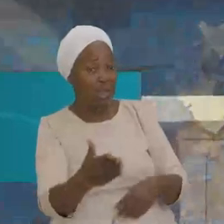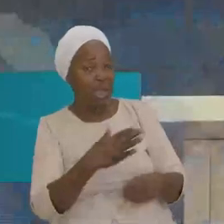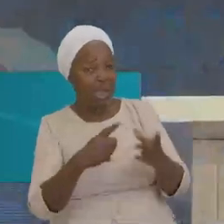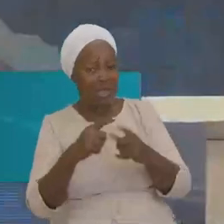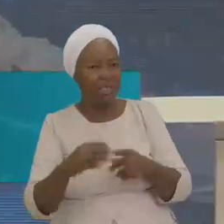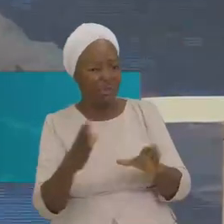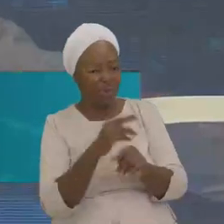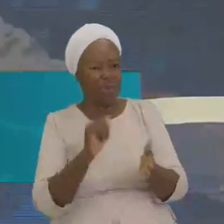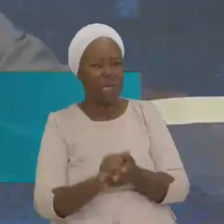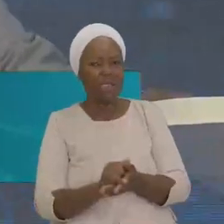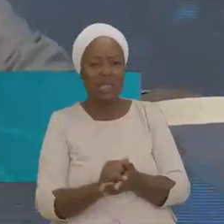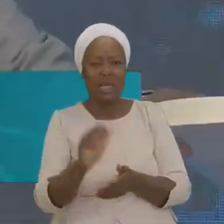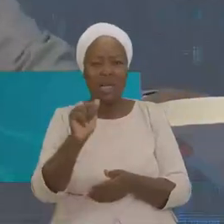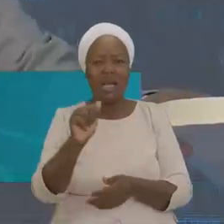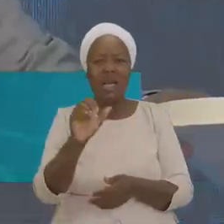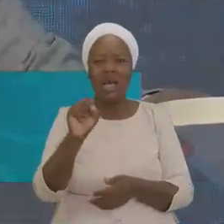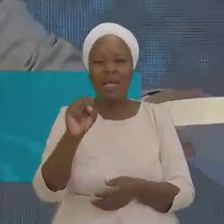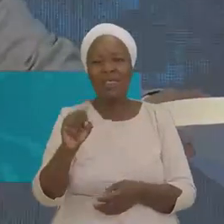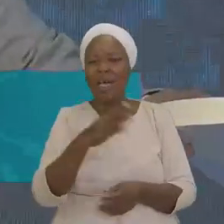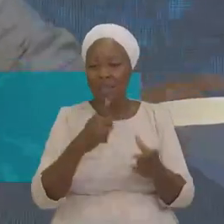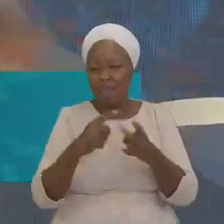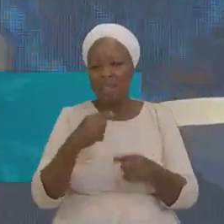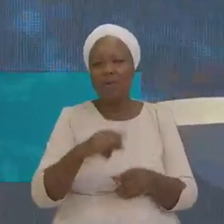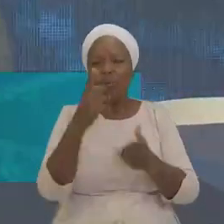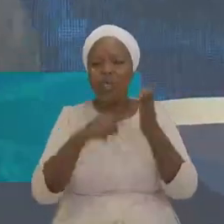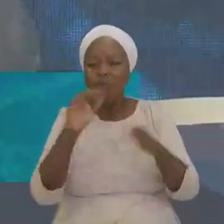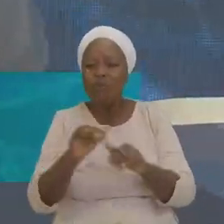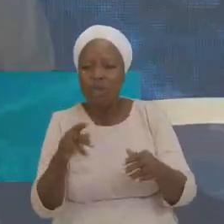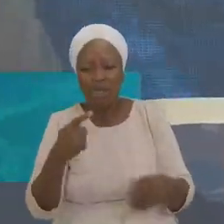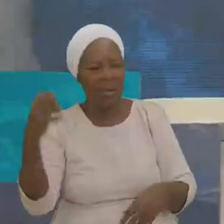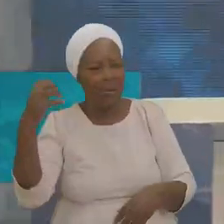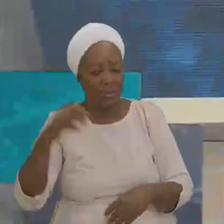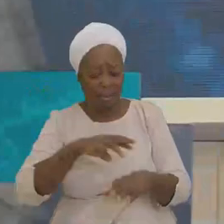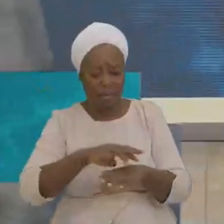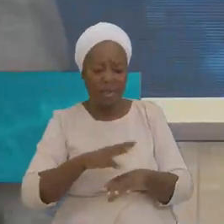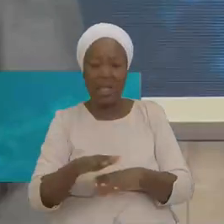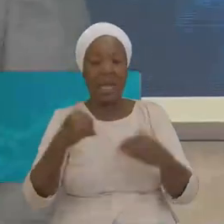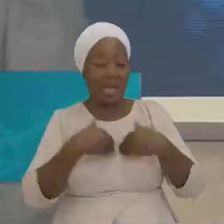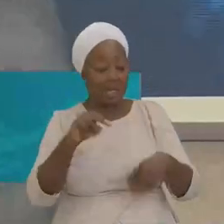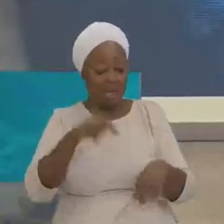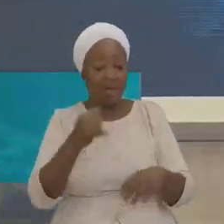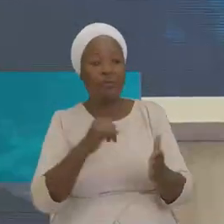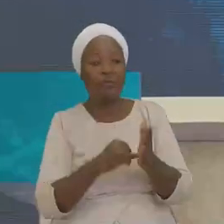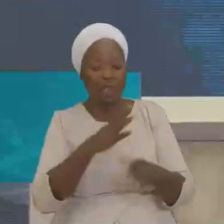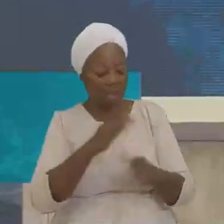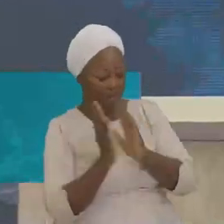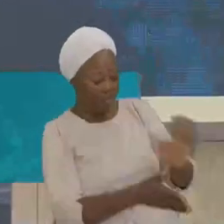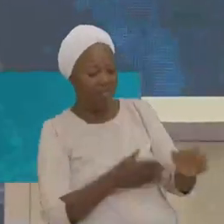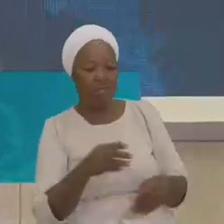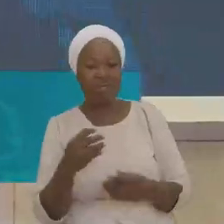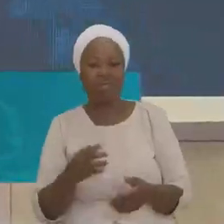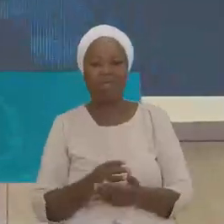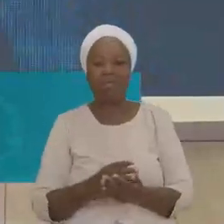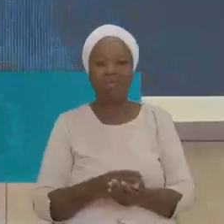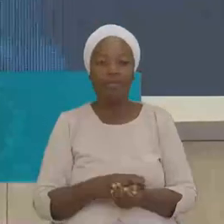Et une fois que les gens sont arrivés là, et ils ont demandé, qu'est-ce que vous faites? Le maître en a besoin. Et il a laissé